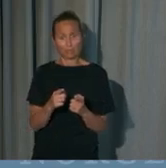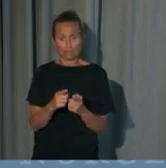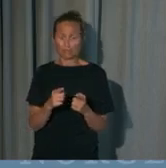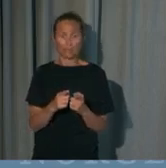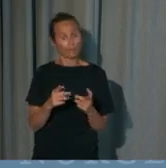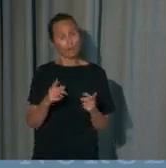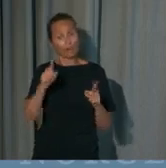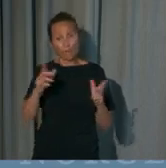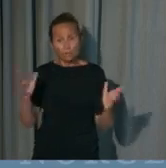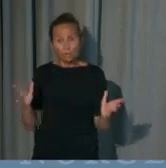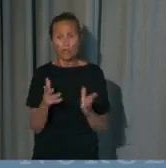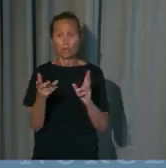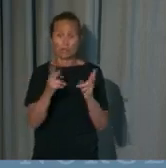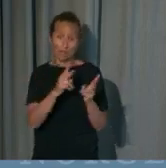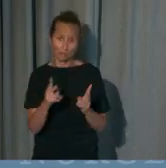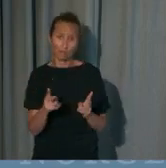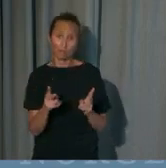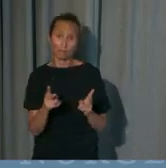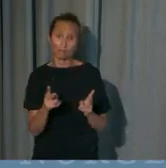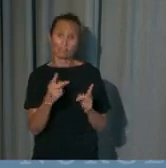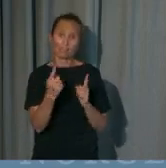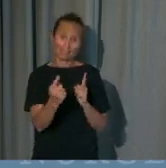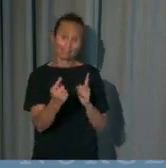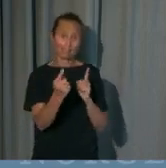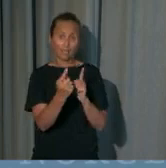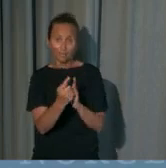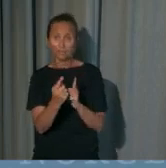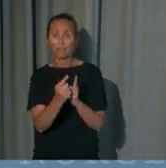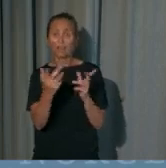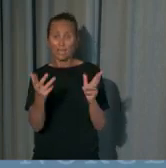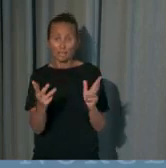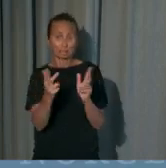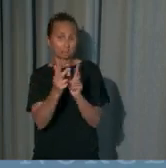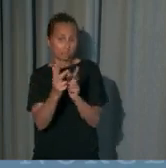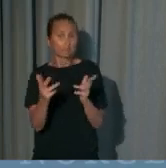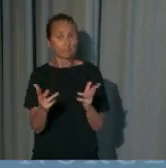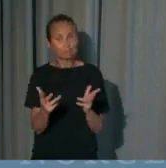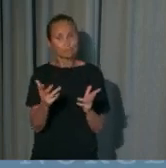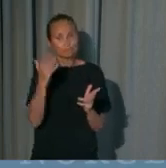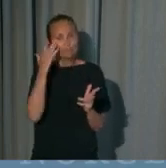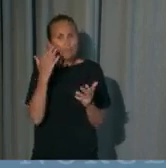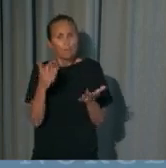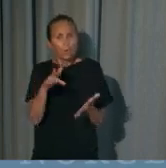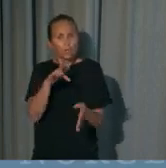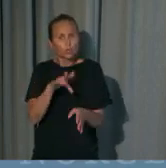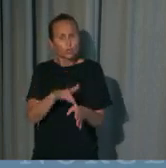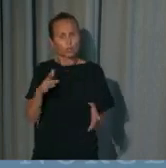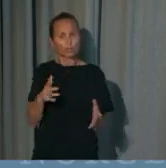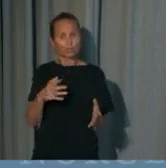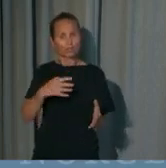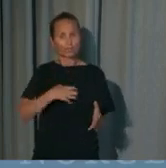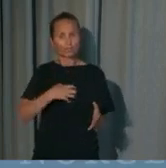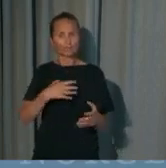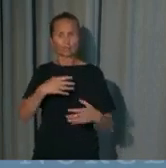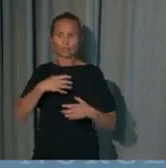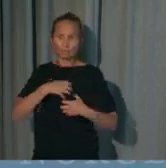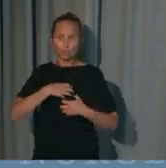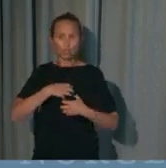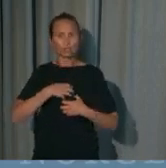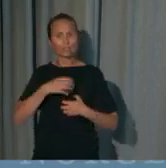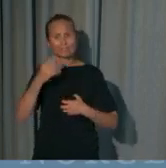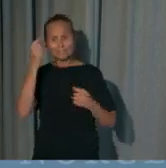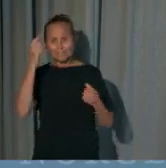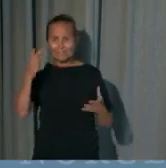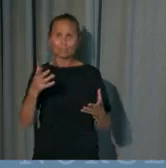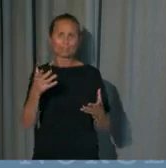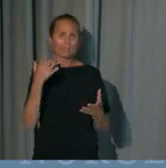muligheter til å ta vare på hverandre. En til en, også flere. Vite om hvor det sårbarhet, redsel og frykt, sinne. Være